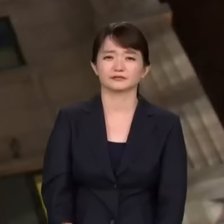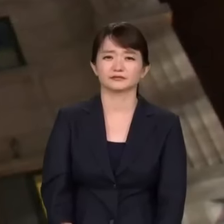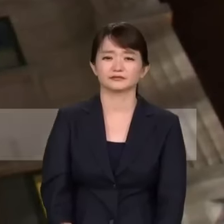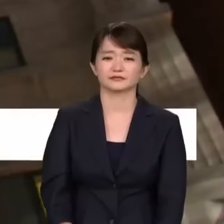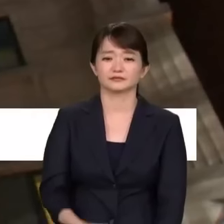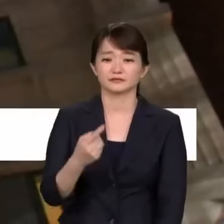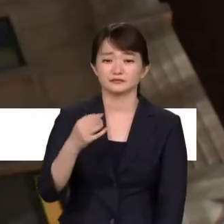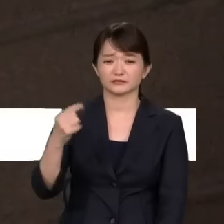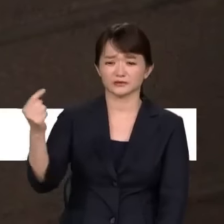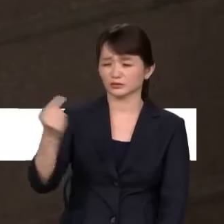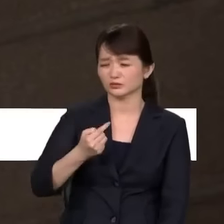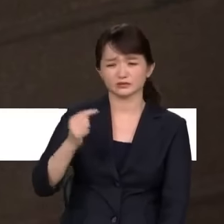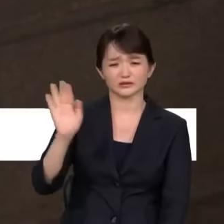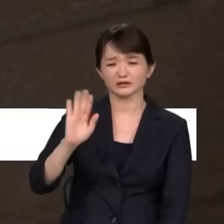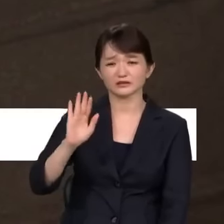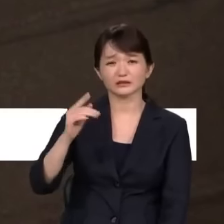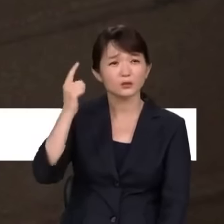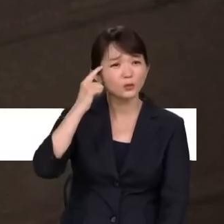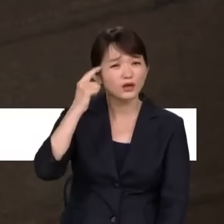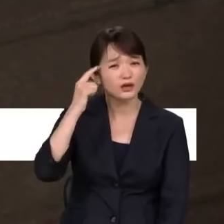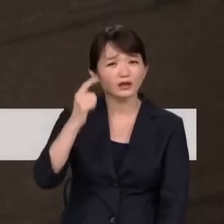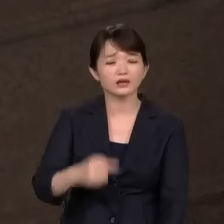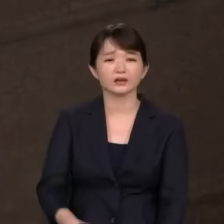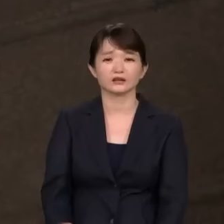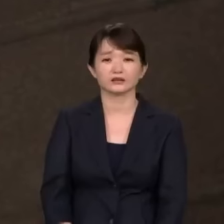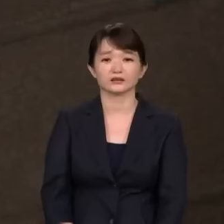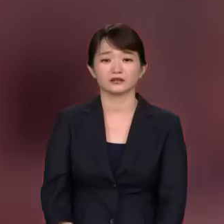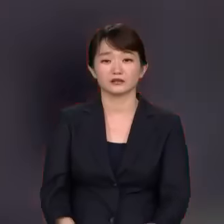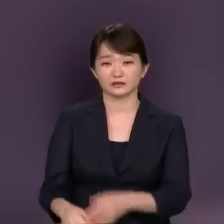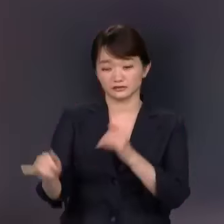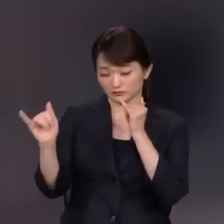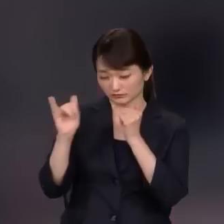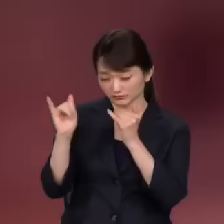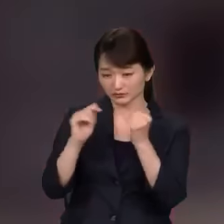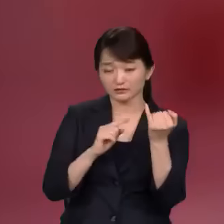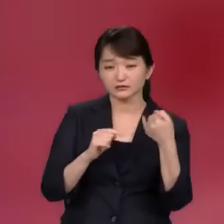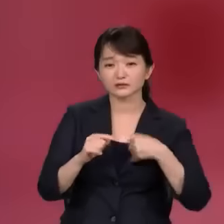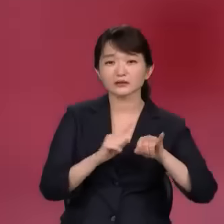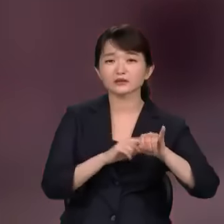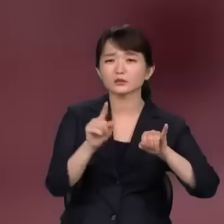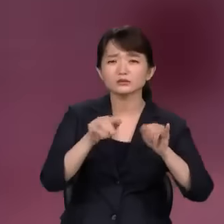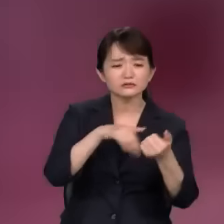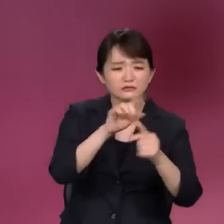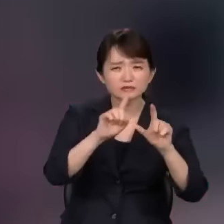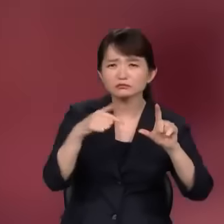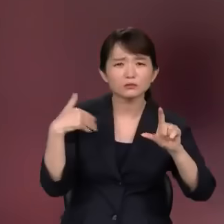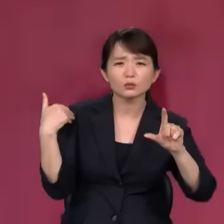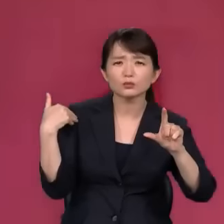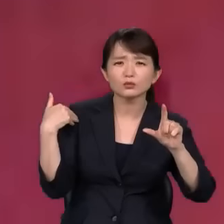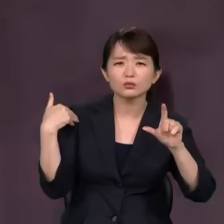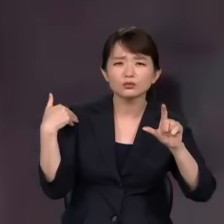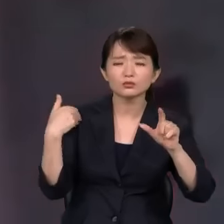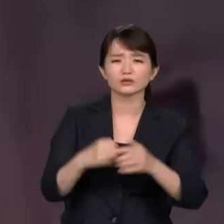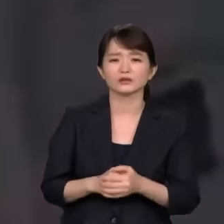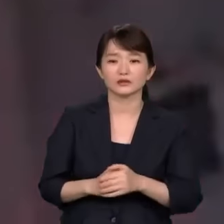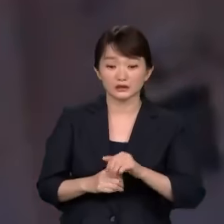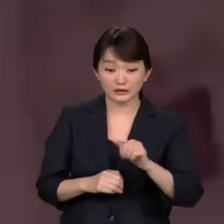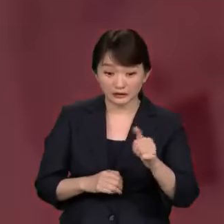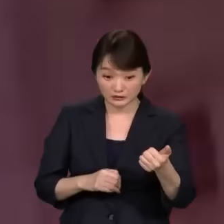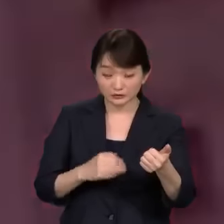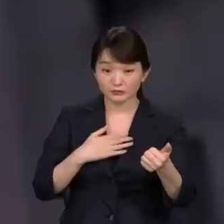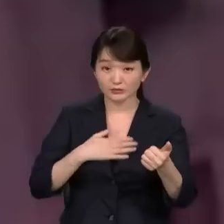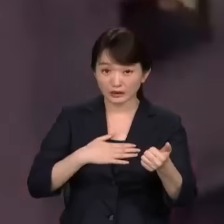구급병원에 안 올라올 것 같아. 왜? 전화기 넘어 딸이 어떤 상황일지 상상조차 할 수 없습니다. 죽음을